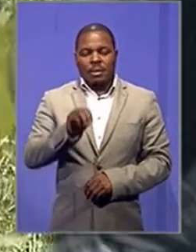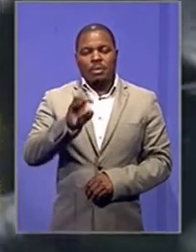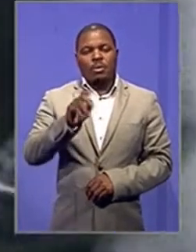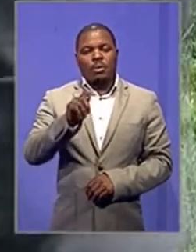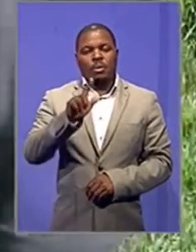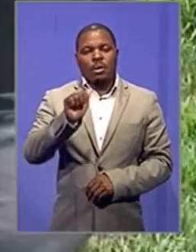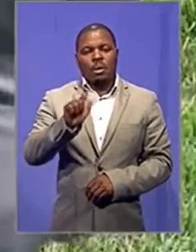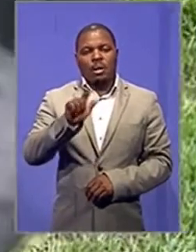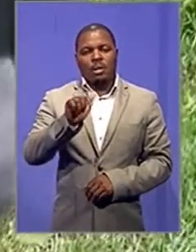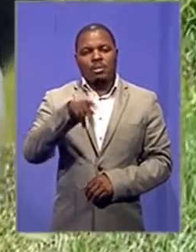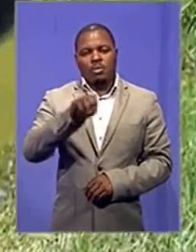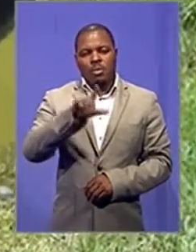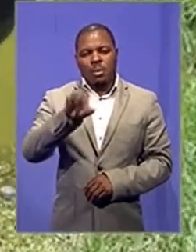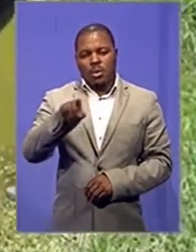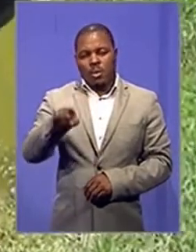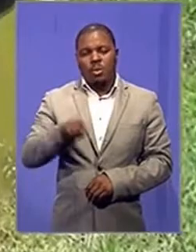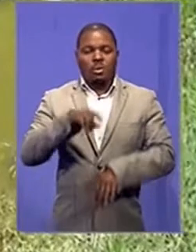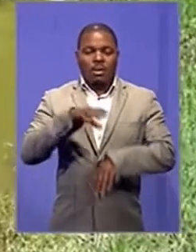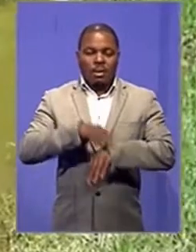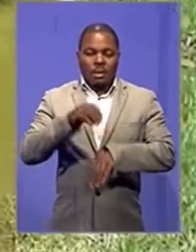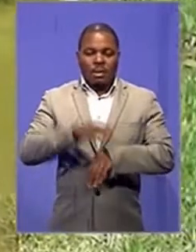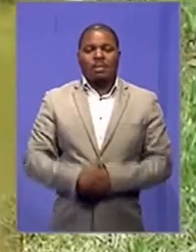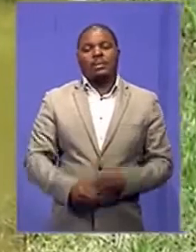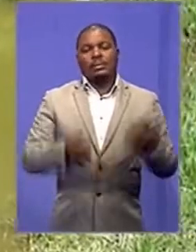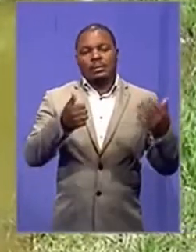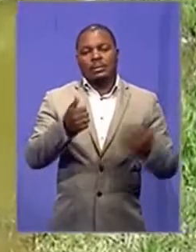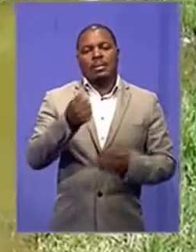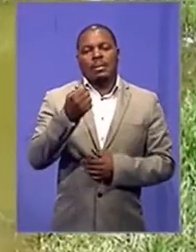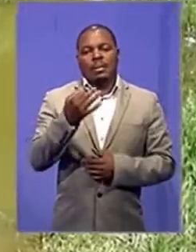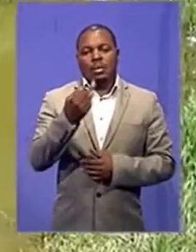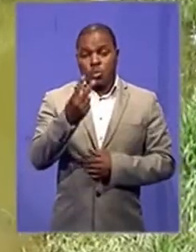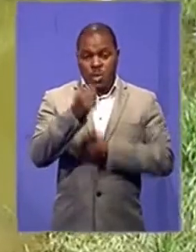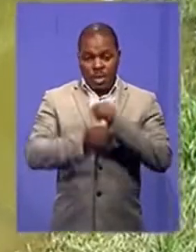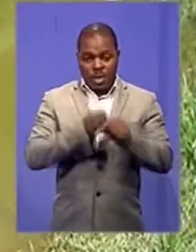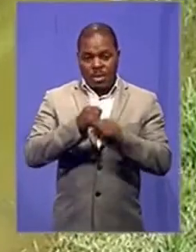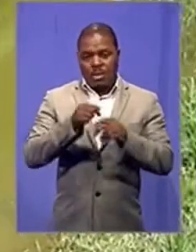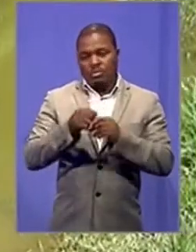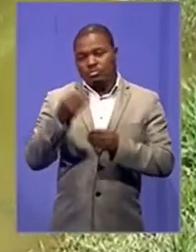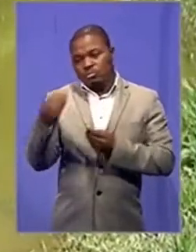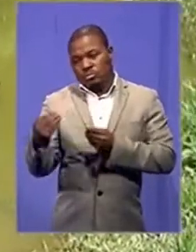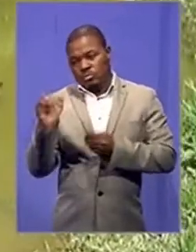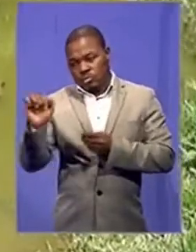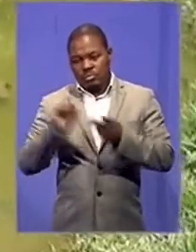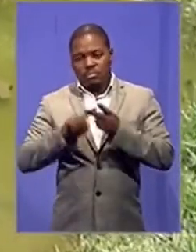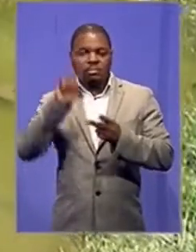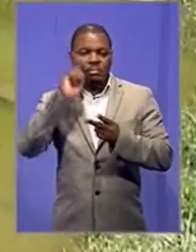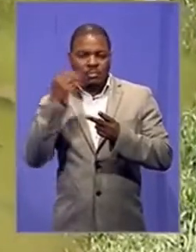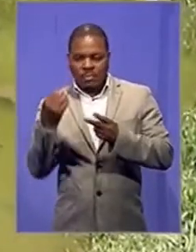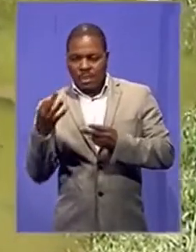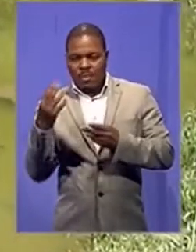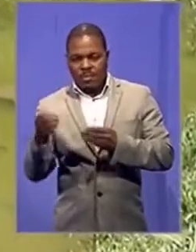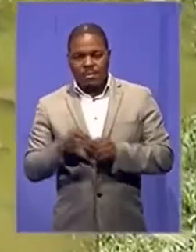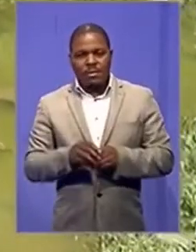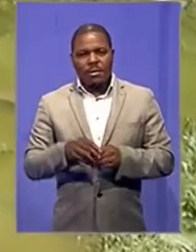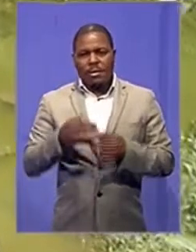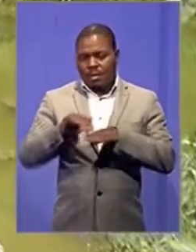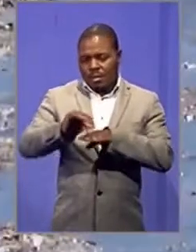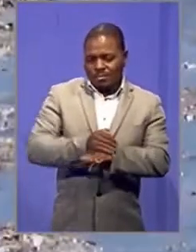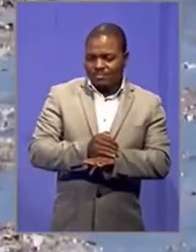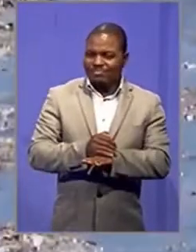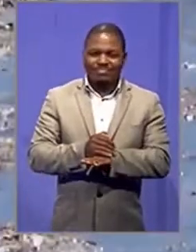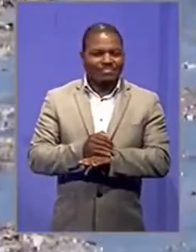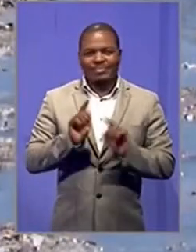di le 62 o nna le moradi le ditlogolo di le 3. Ga ba nke ba rwala ditlhako go di